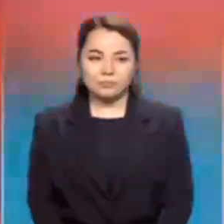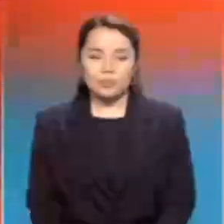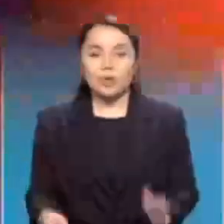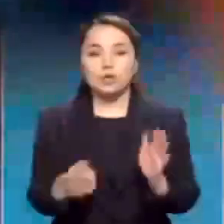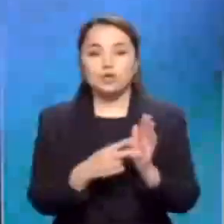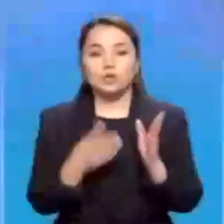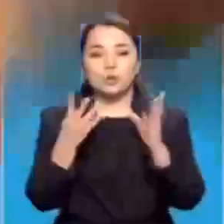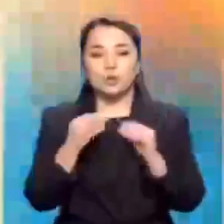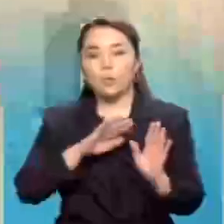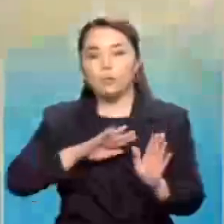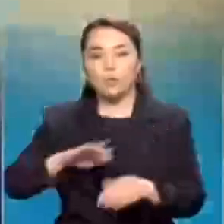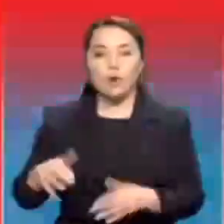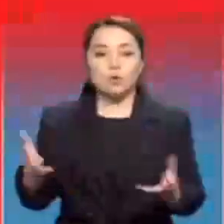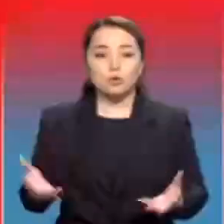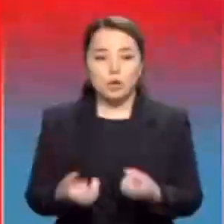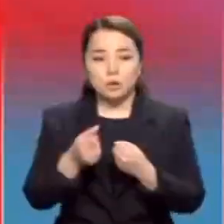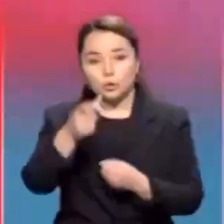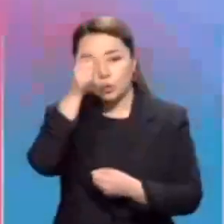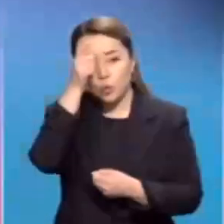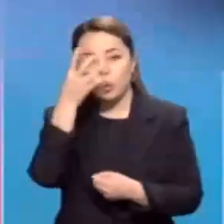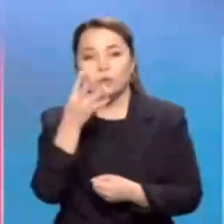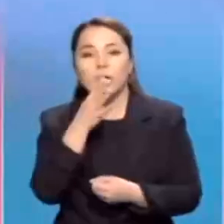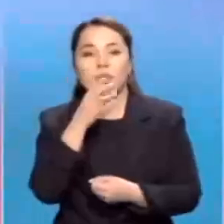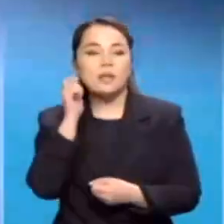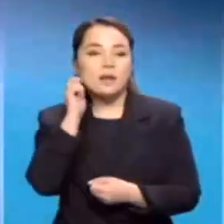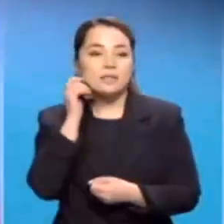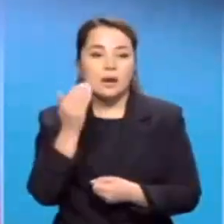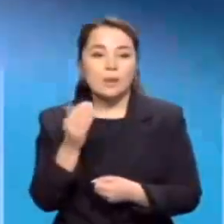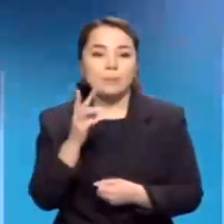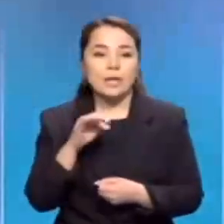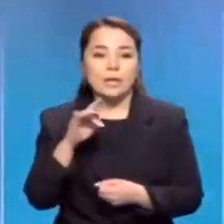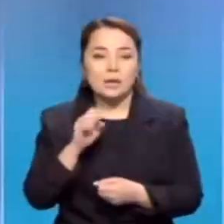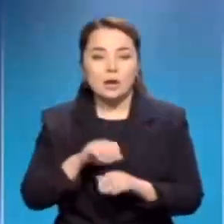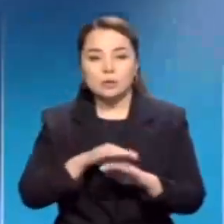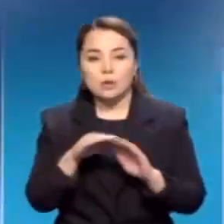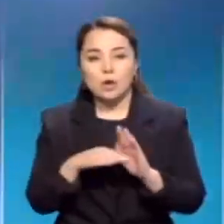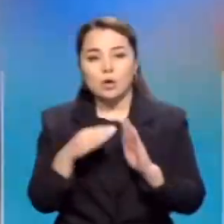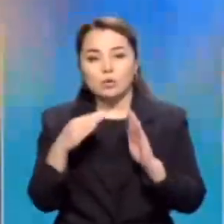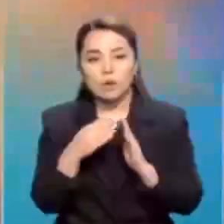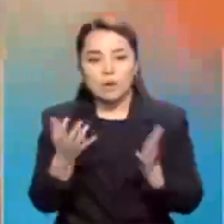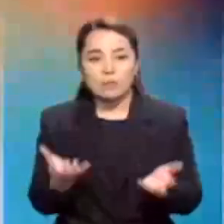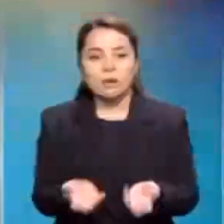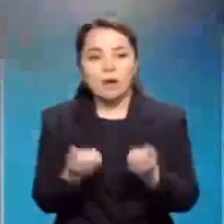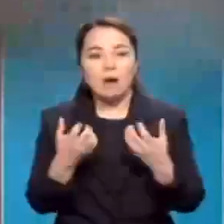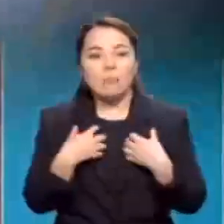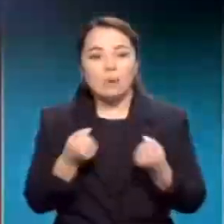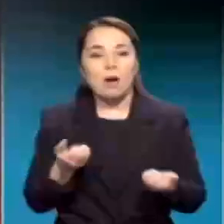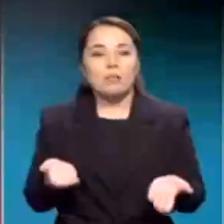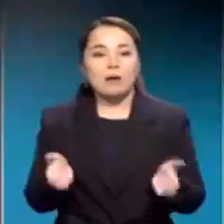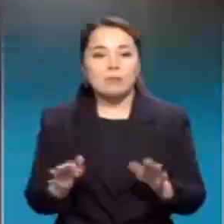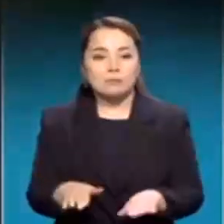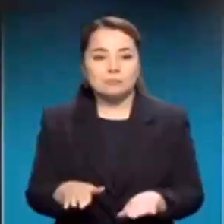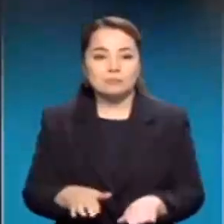7 күн өткен соң құтқарылды. Түркияда 4 жасар Мира есімді қыз үйінде астында аман қалған.